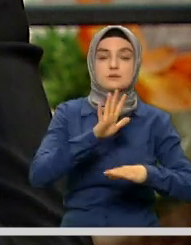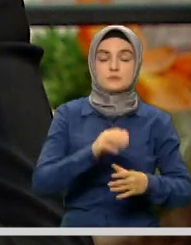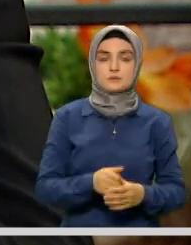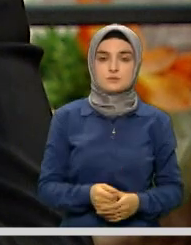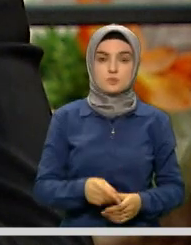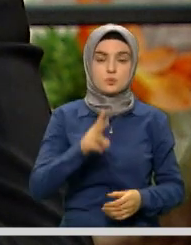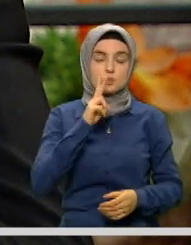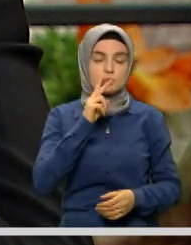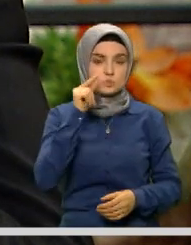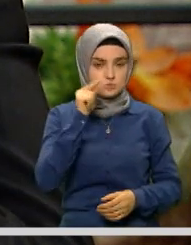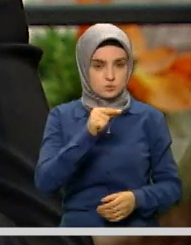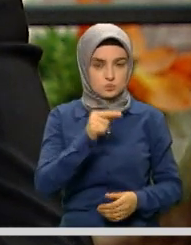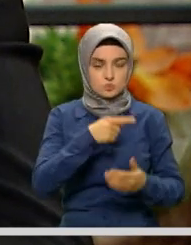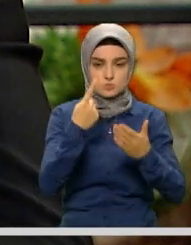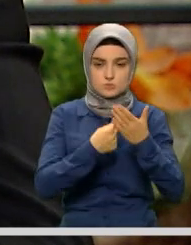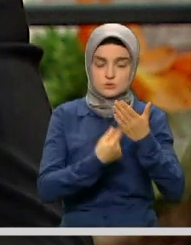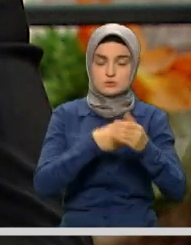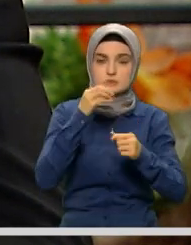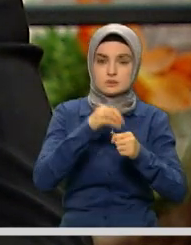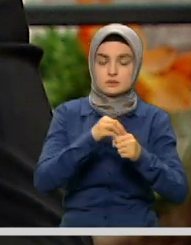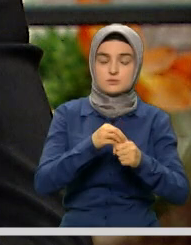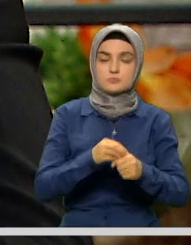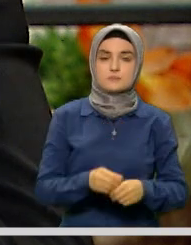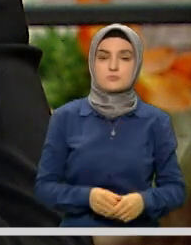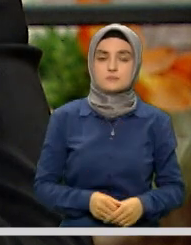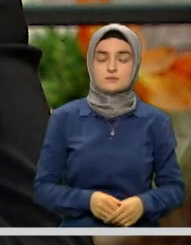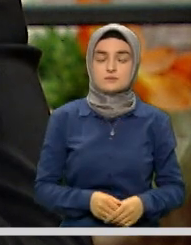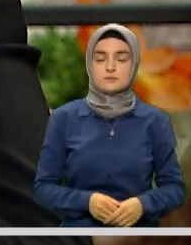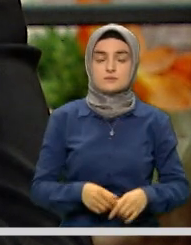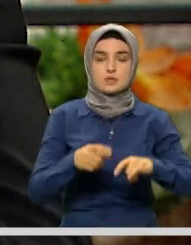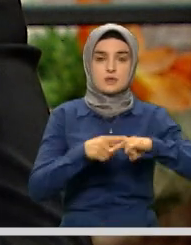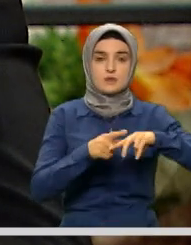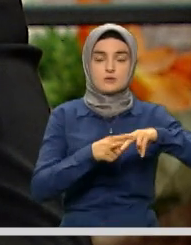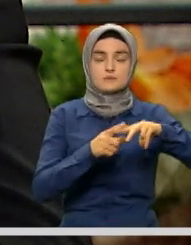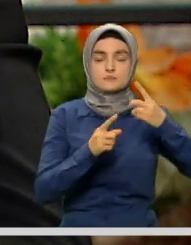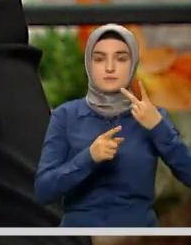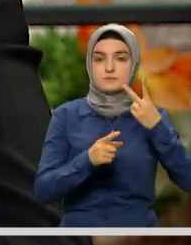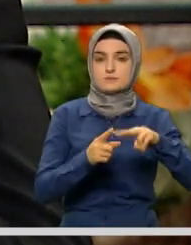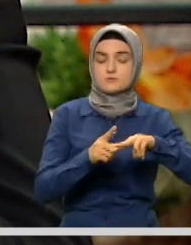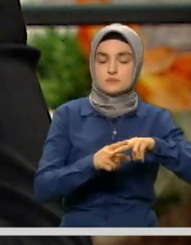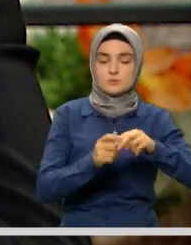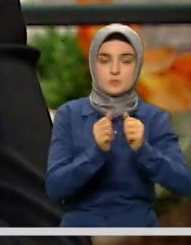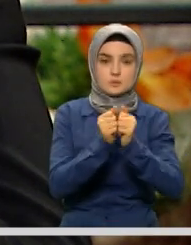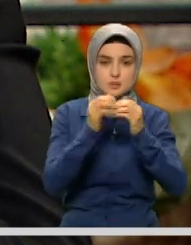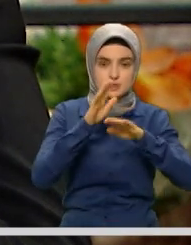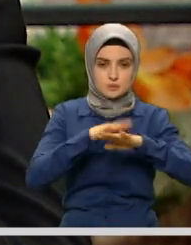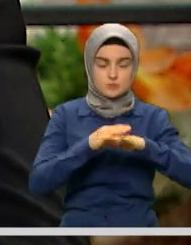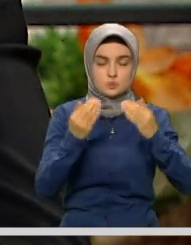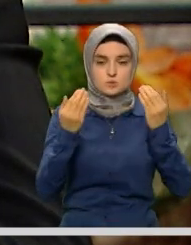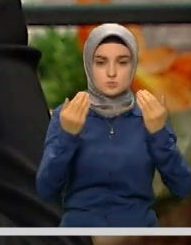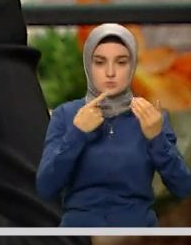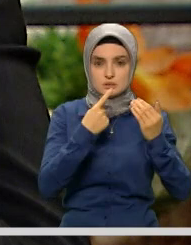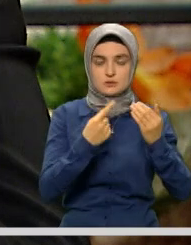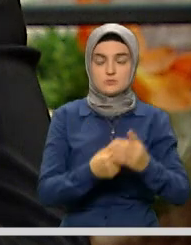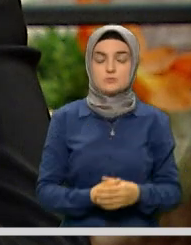nihayetinde o Kur'an-ı Kerim'deki Hazreti Havva ile beraber yapmış oldukları dua, Rabbena zalemna enfusena